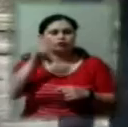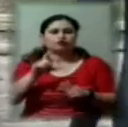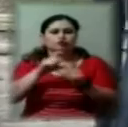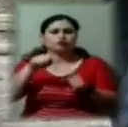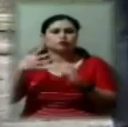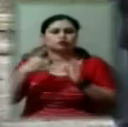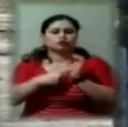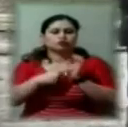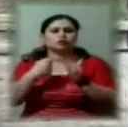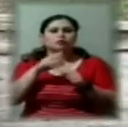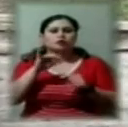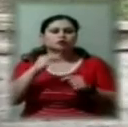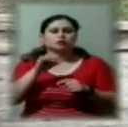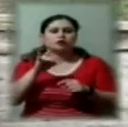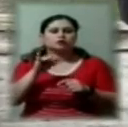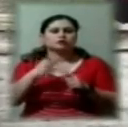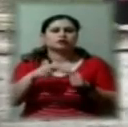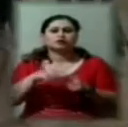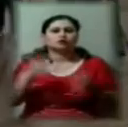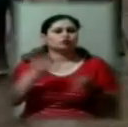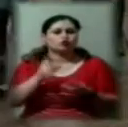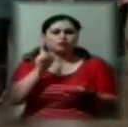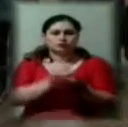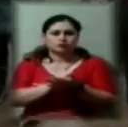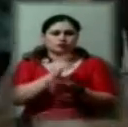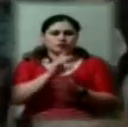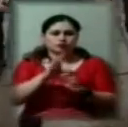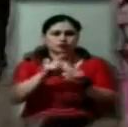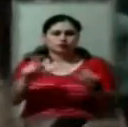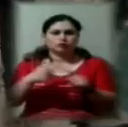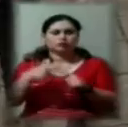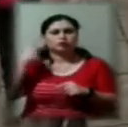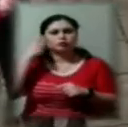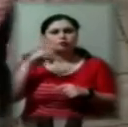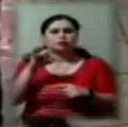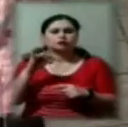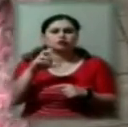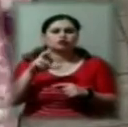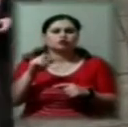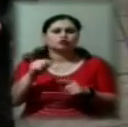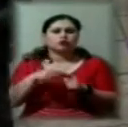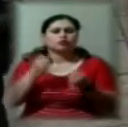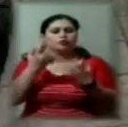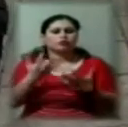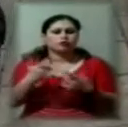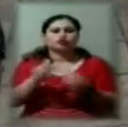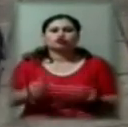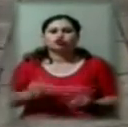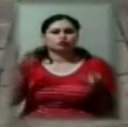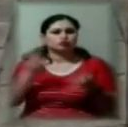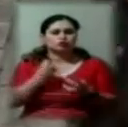Медичний працівник у школі необхідний, говорить жінка. Я думаю, що медична служба просто життєво необхідна в школі.